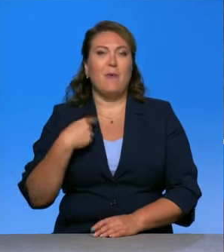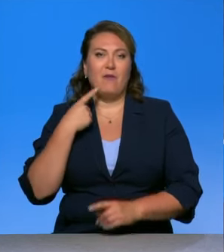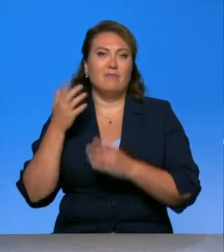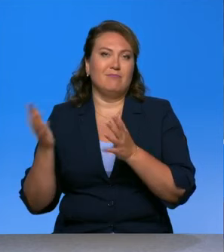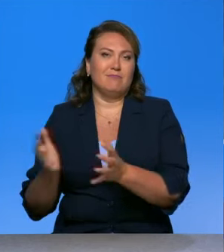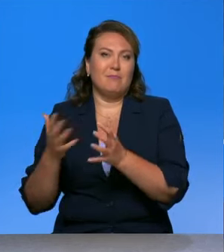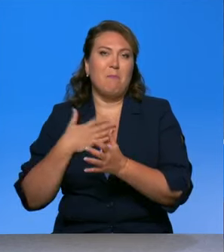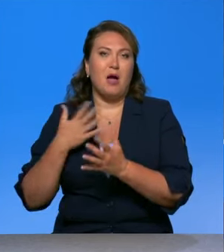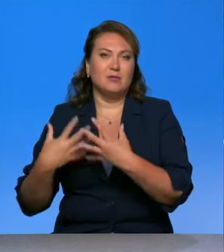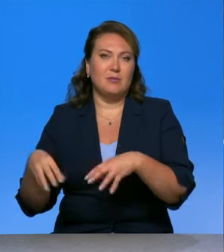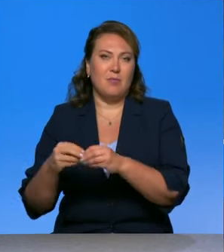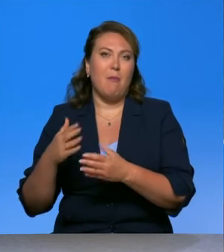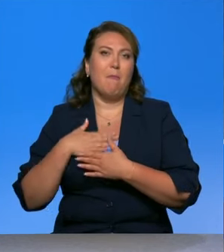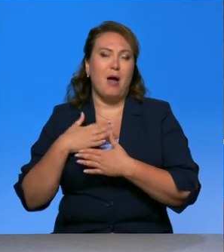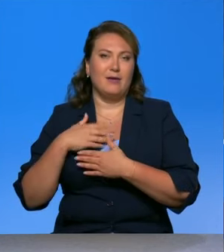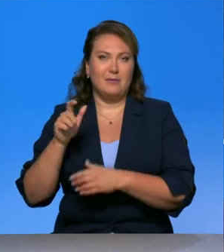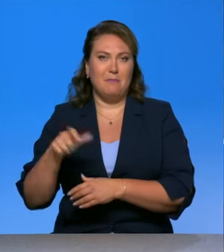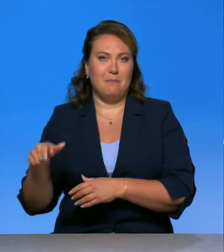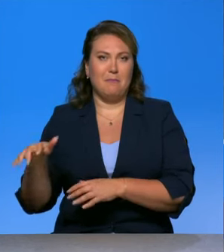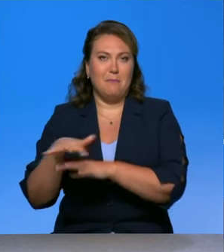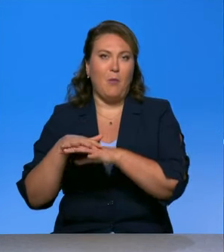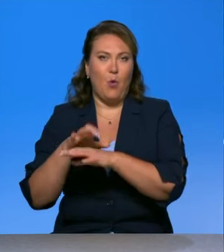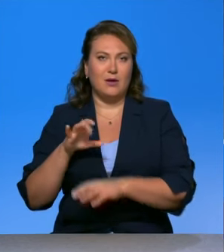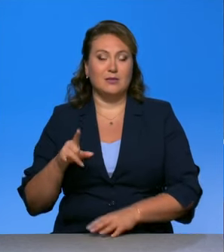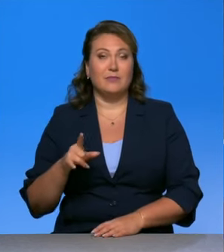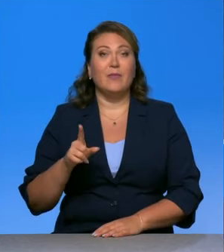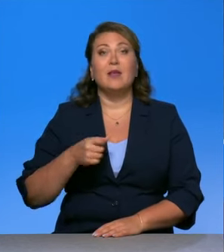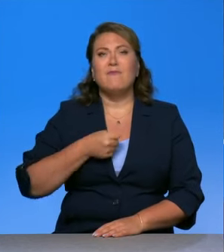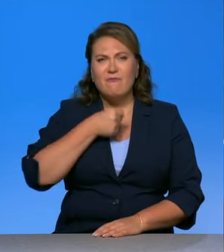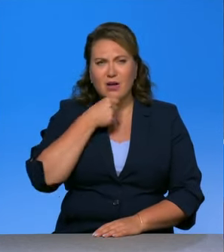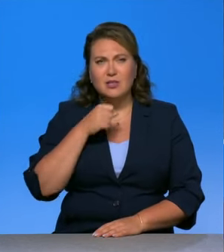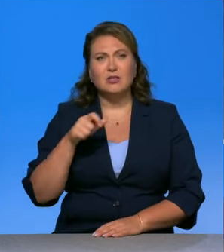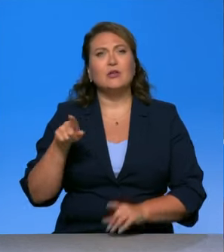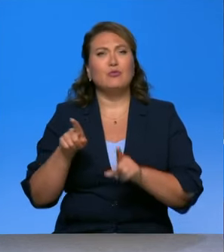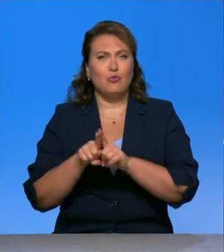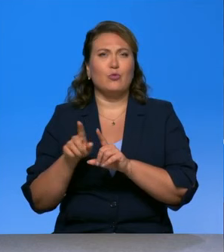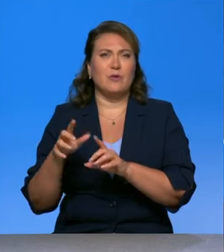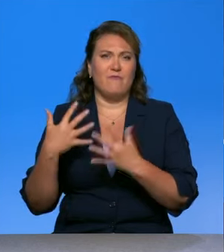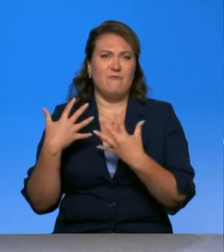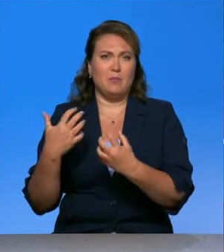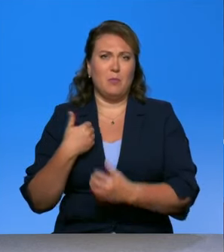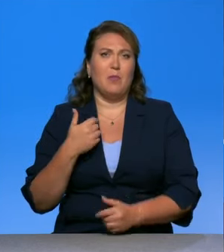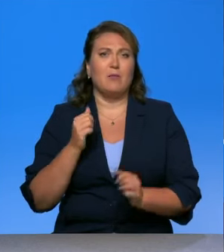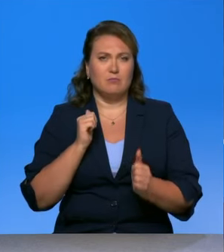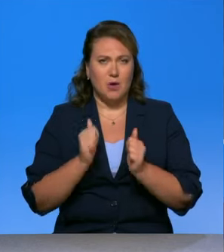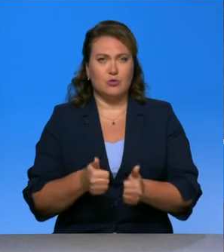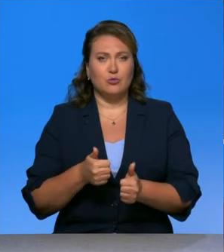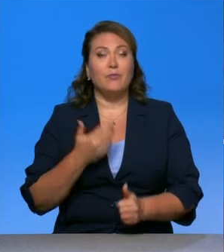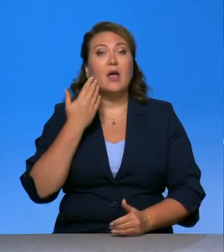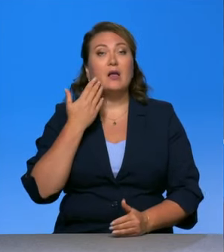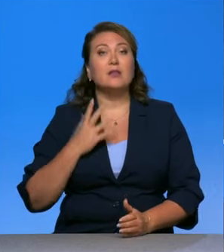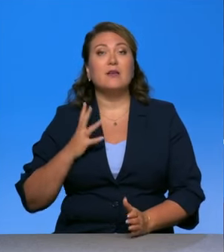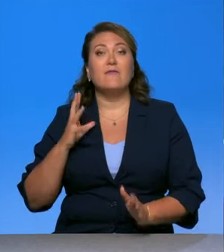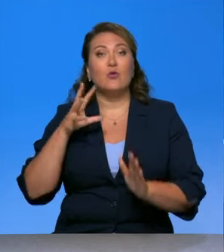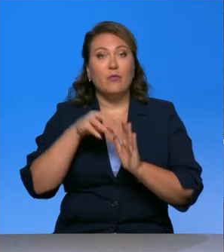плане. А старейшина — это возрастная категория? И возрастная тоже, конечно же. Ну, в большей степени это когда ты вносишь определенный вклад. Ну, по возрасту